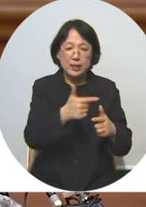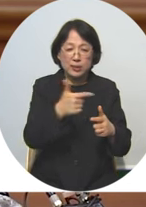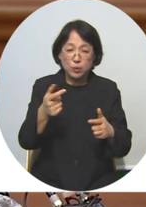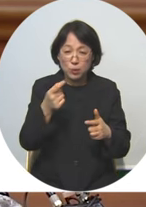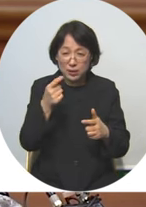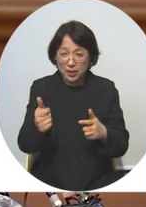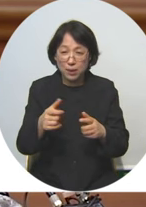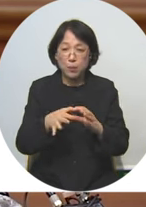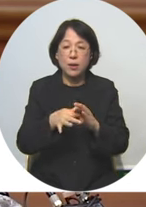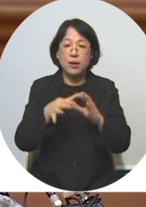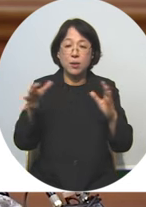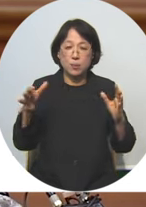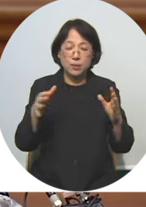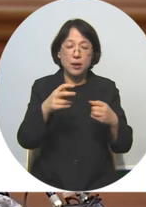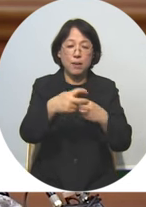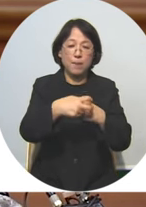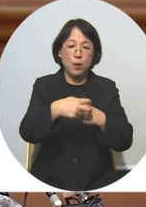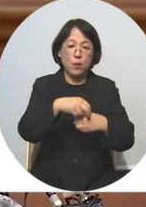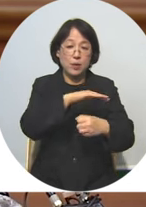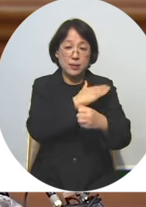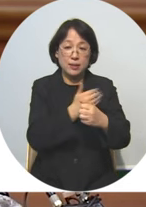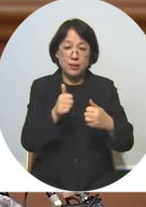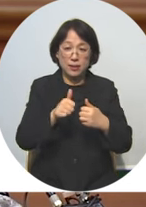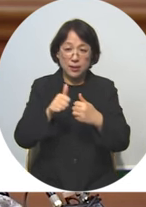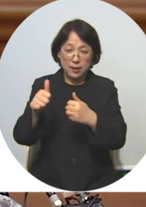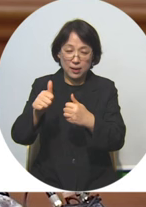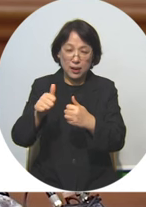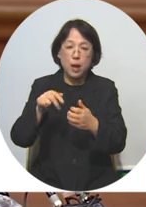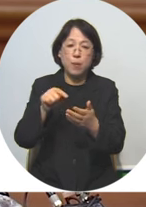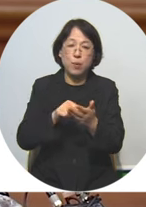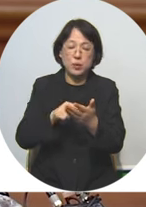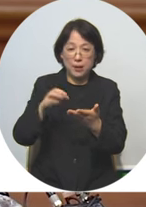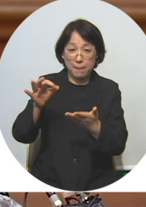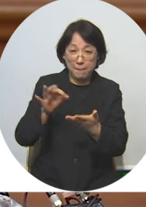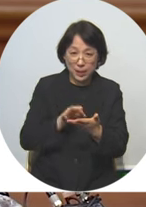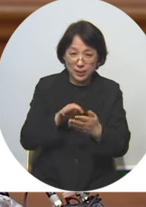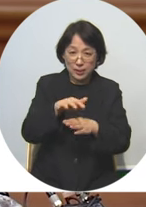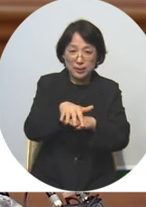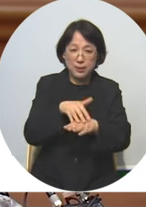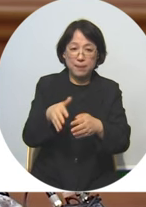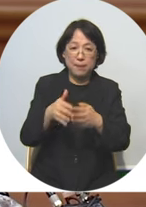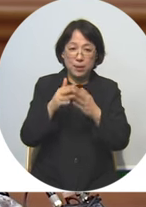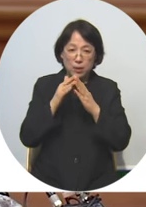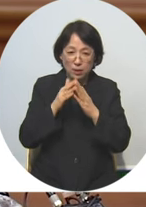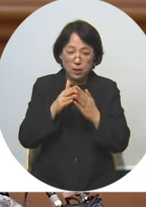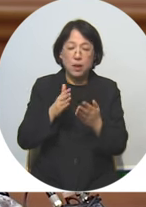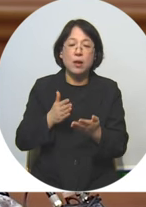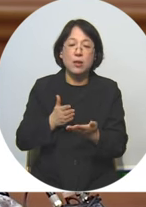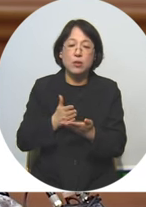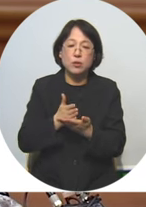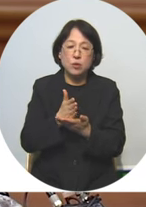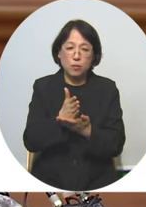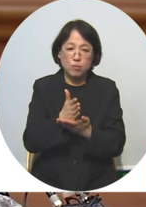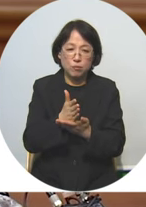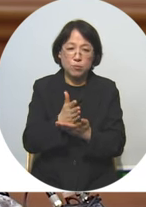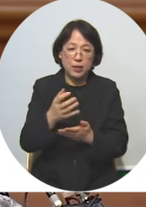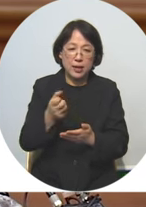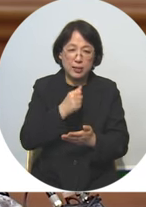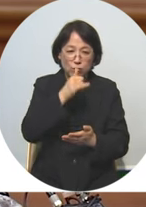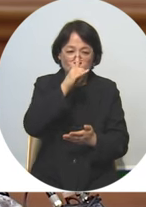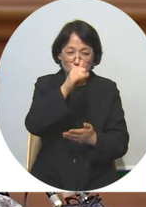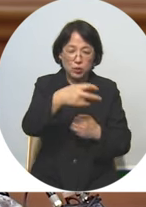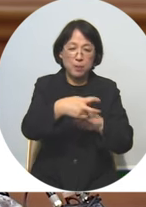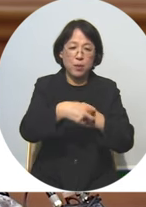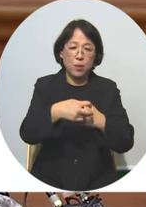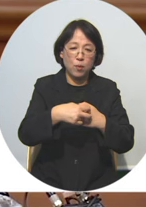병원 실력에 따라 적절한 보상을 받을 수 있는 체계를 만들어 전문성을 갖춘 강소 전문